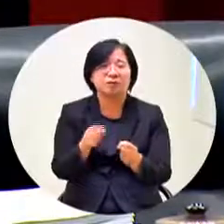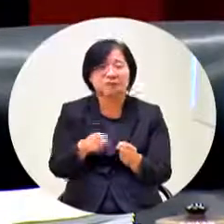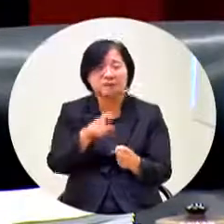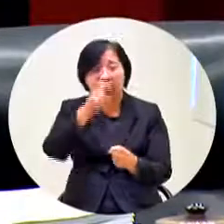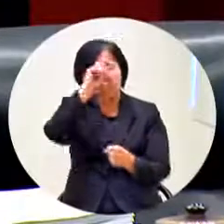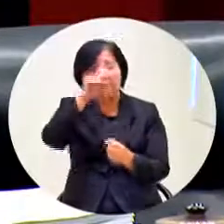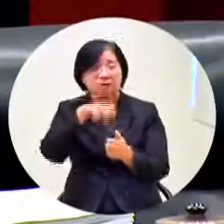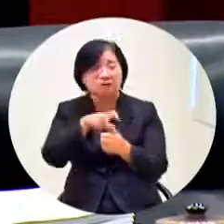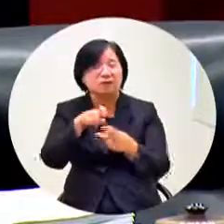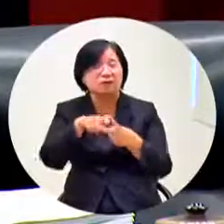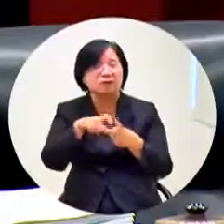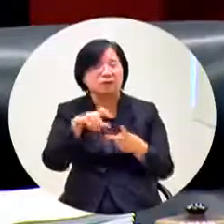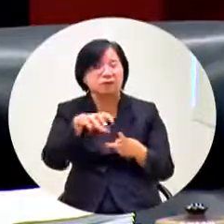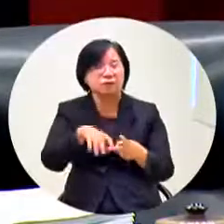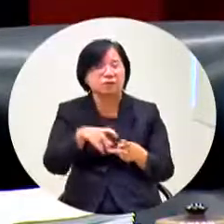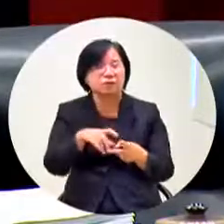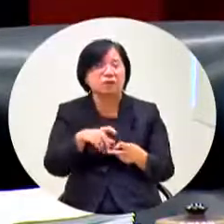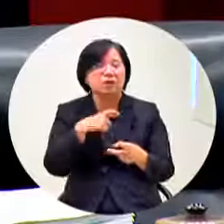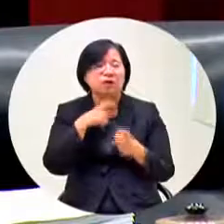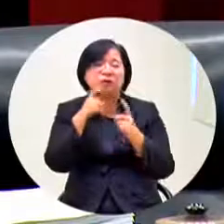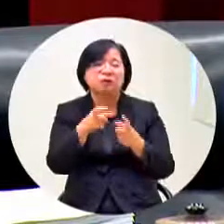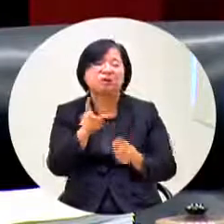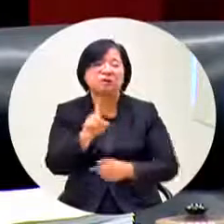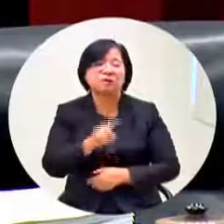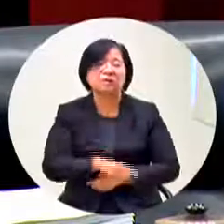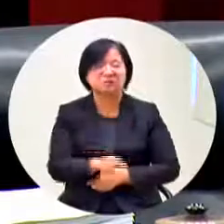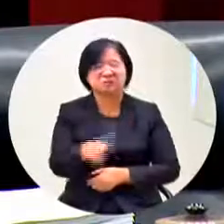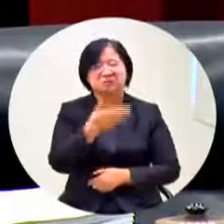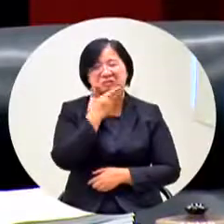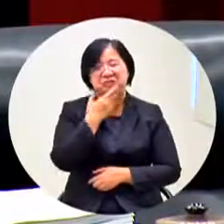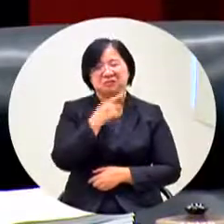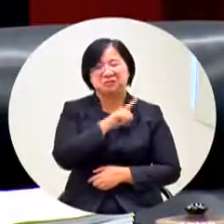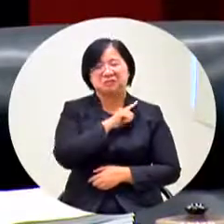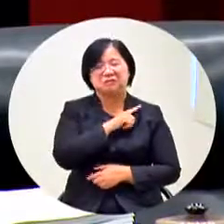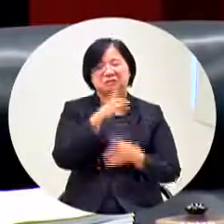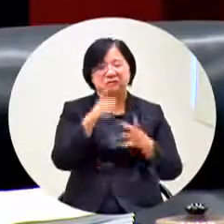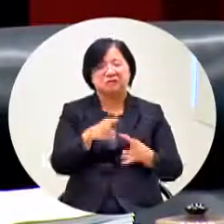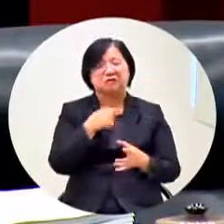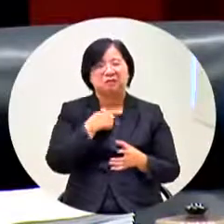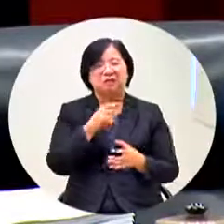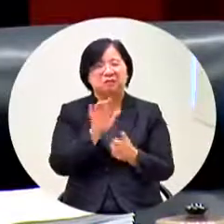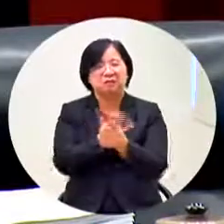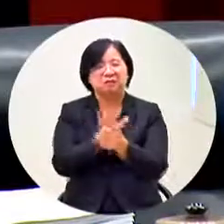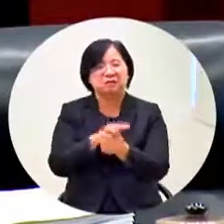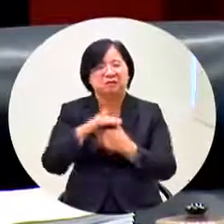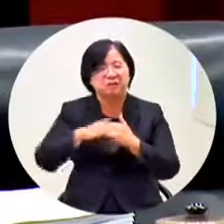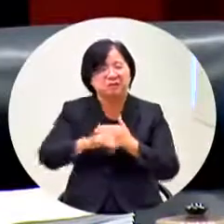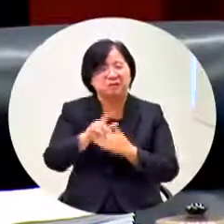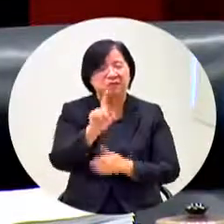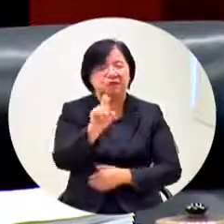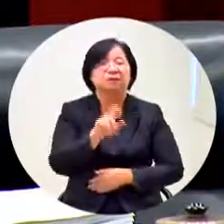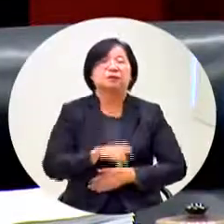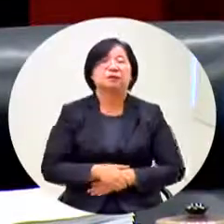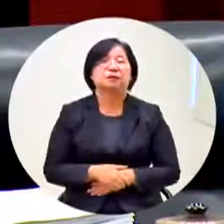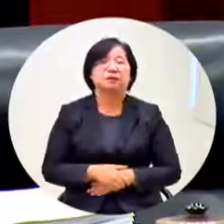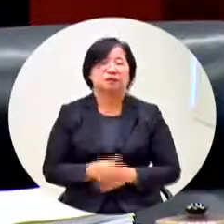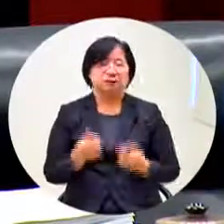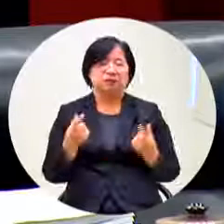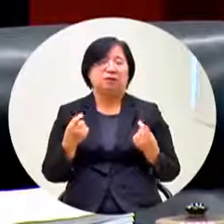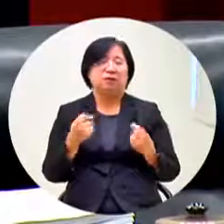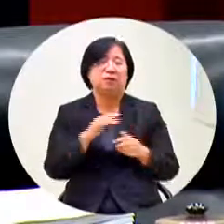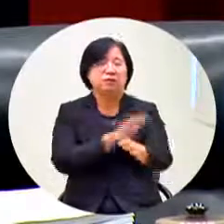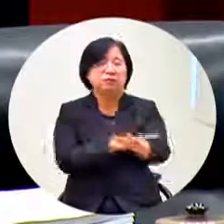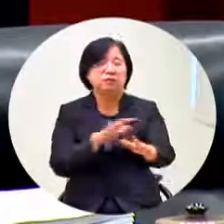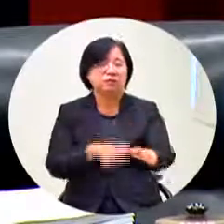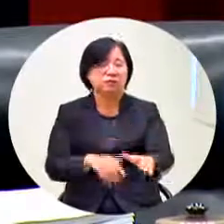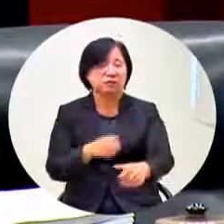的时候，永远都只有一句话：拍谁？这是施设巷道，我没法度破。同样的，在高在我们左营一样，也有眷